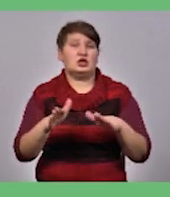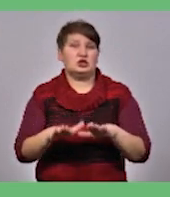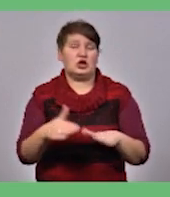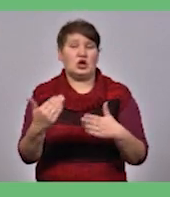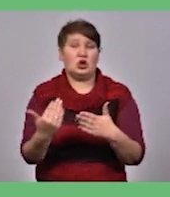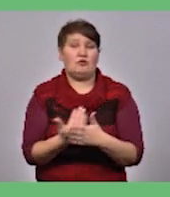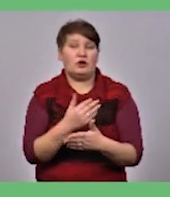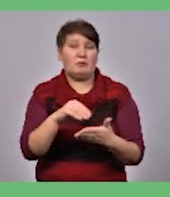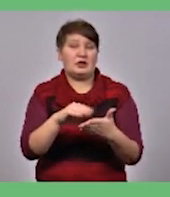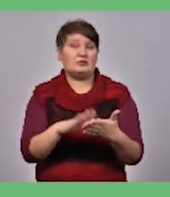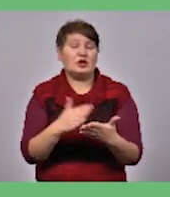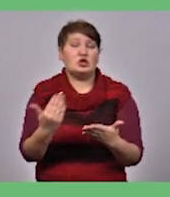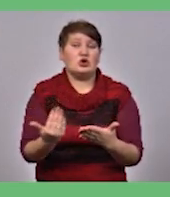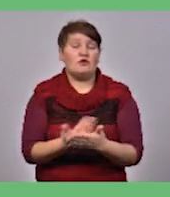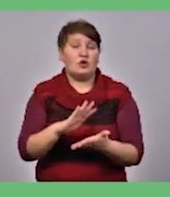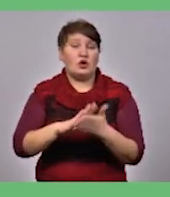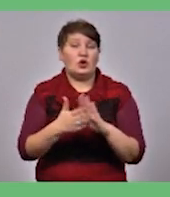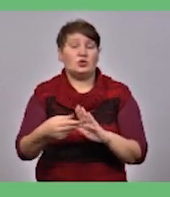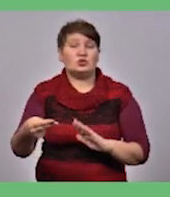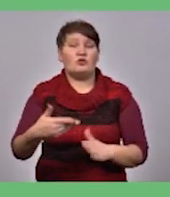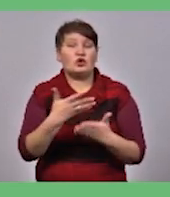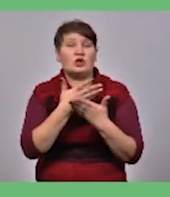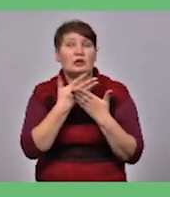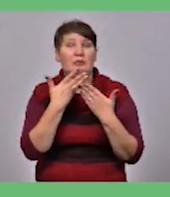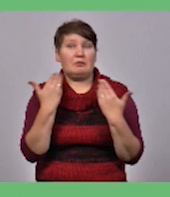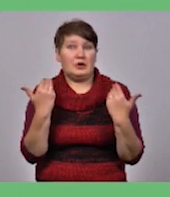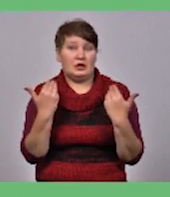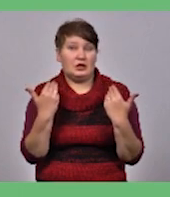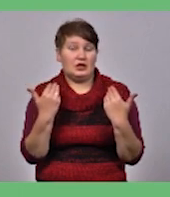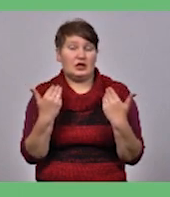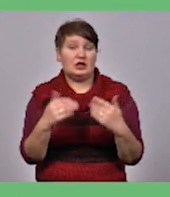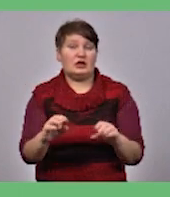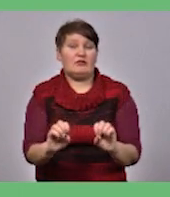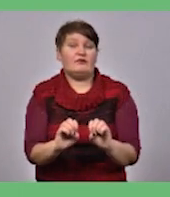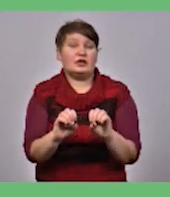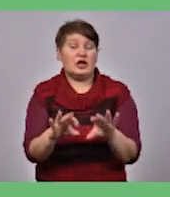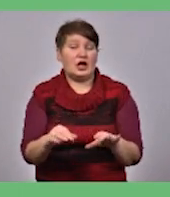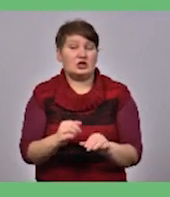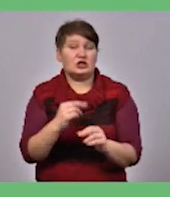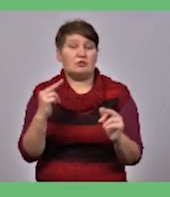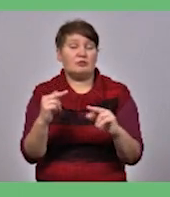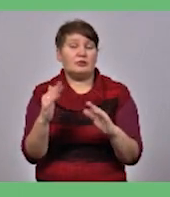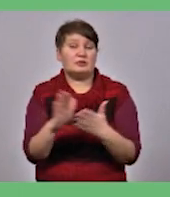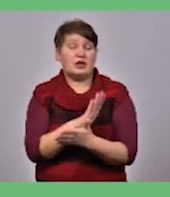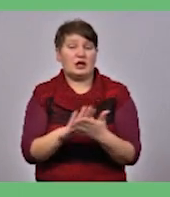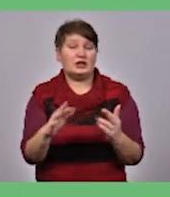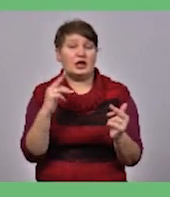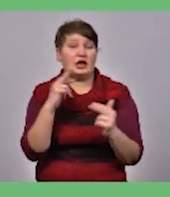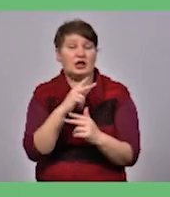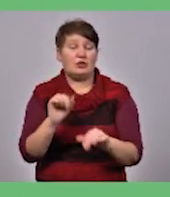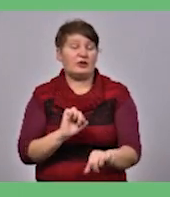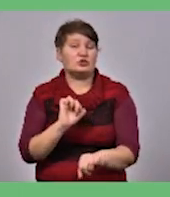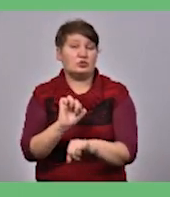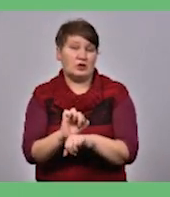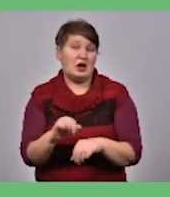призначень, нового договору немає. Тобто безкоштовний відпуск в аптеці призупинено до наявності нового договору. Але рішення повинно бути прийнято